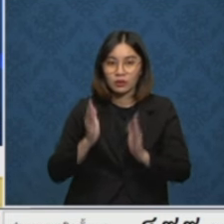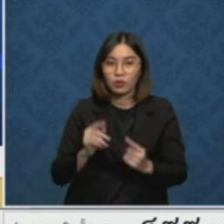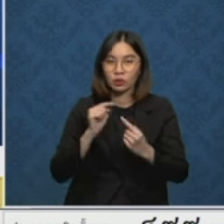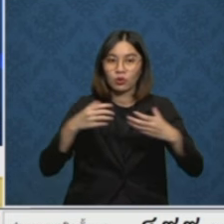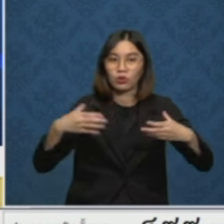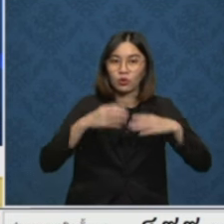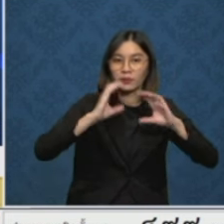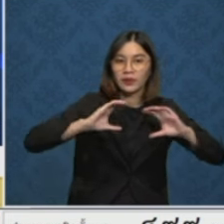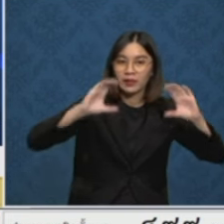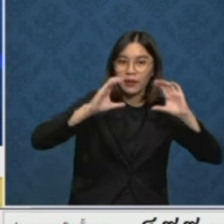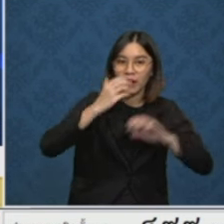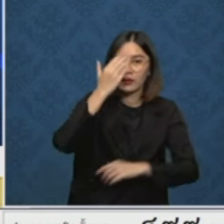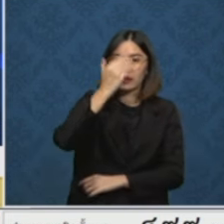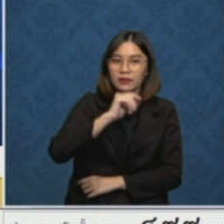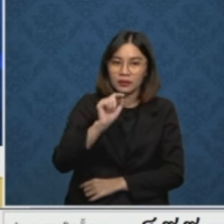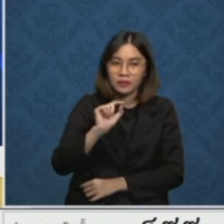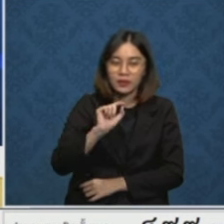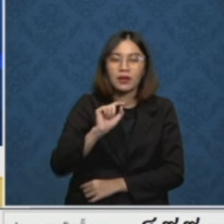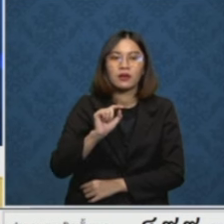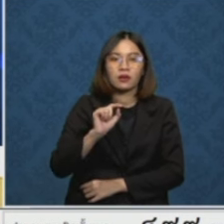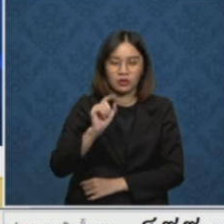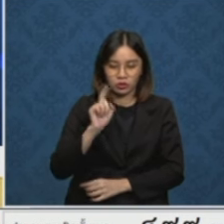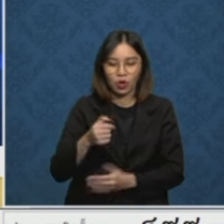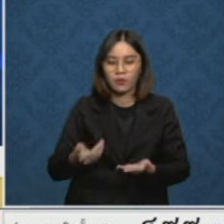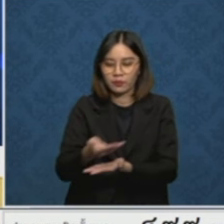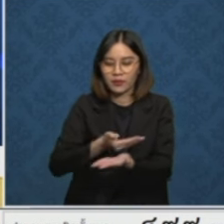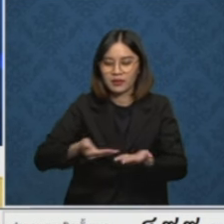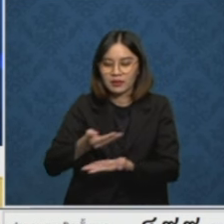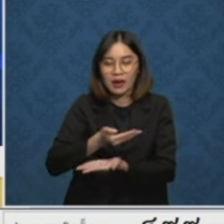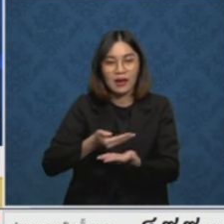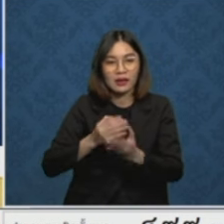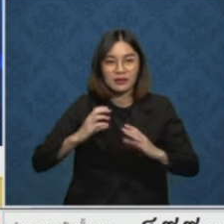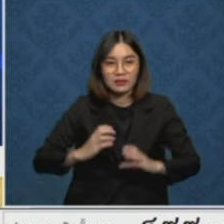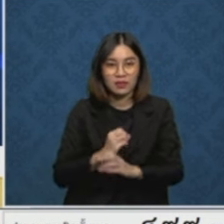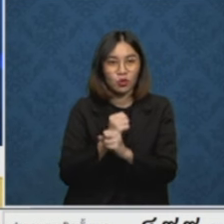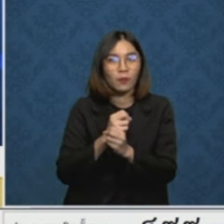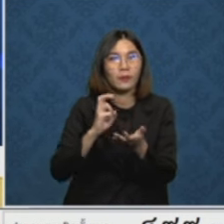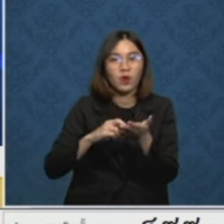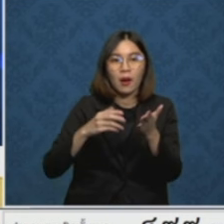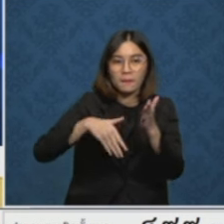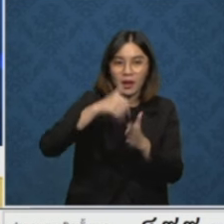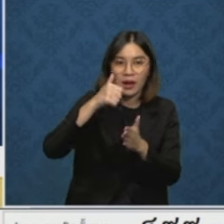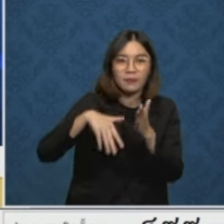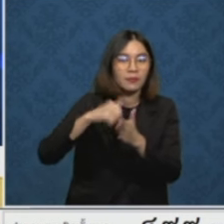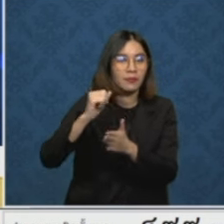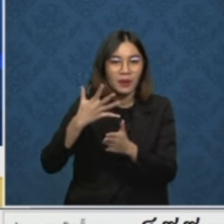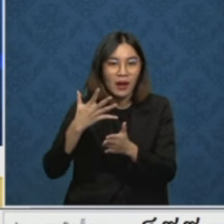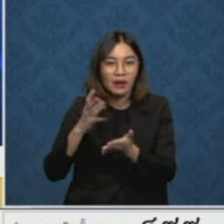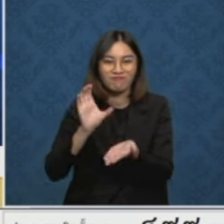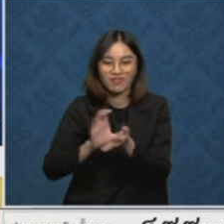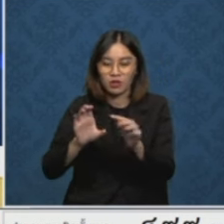างรัฐบาลนะเพราะว่าเราก็ต้องไปพิจารณากันว่าสรุปแล้วควรจะอนุมัติหรือไม่อนุมัติเงินจำ